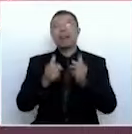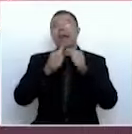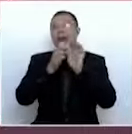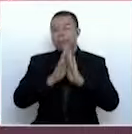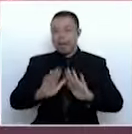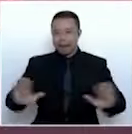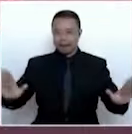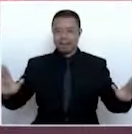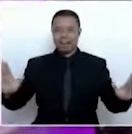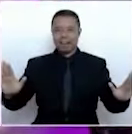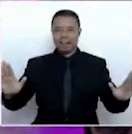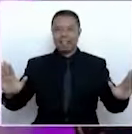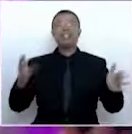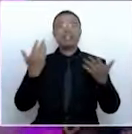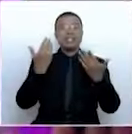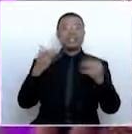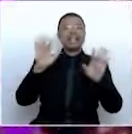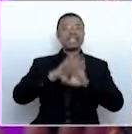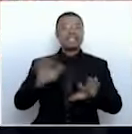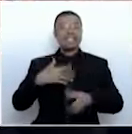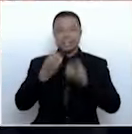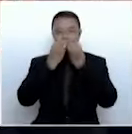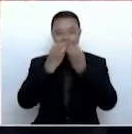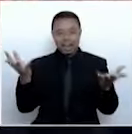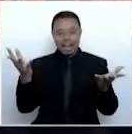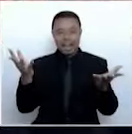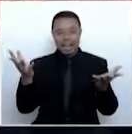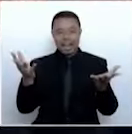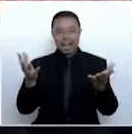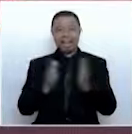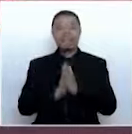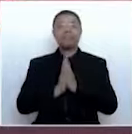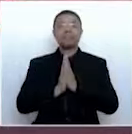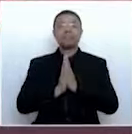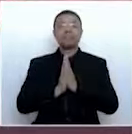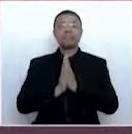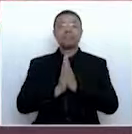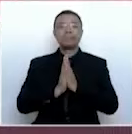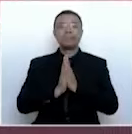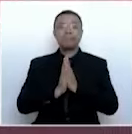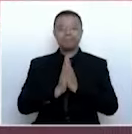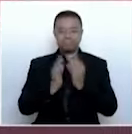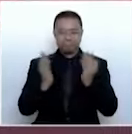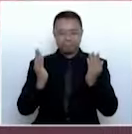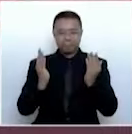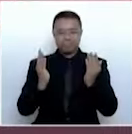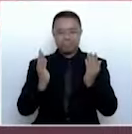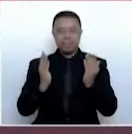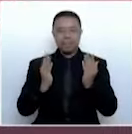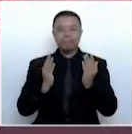kedamaian. Demikian yang bisa saya sampaikan. Nasrum minallahi wafatun qarib wa basyiril